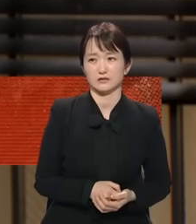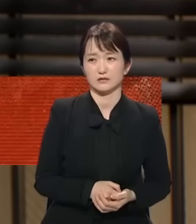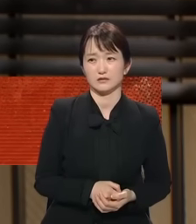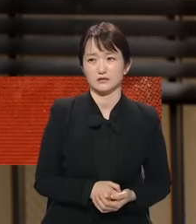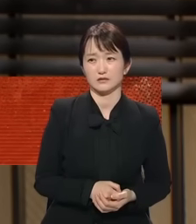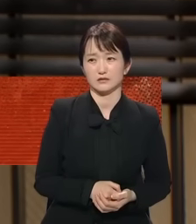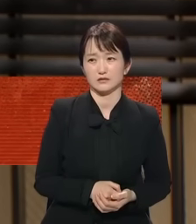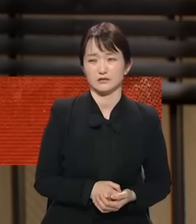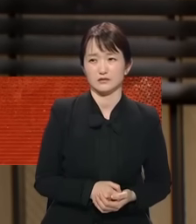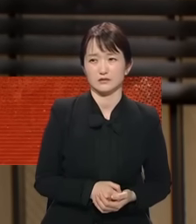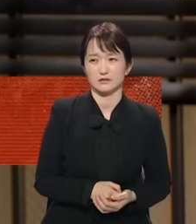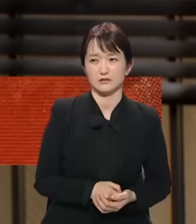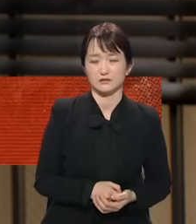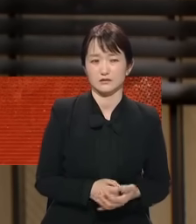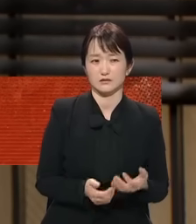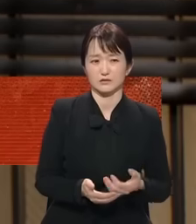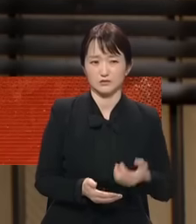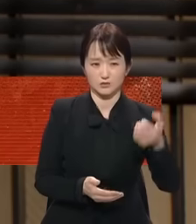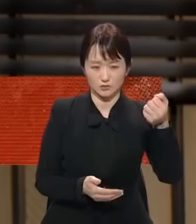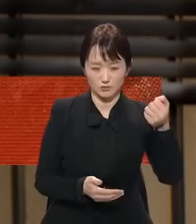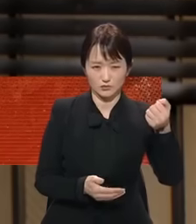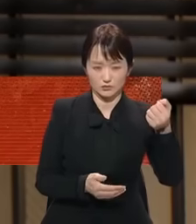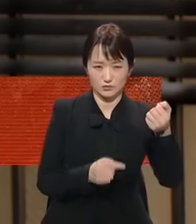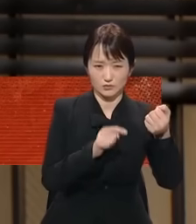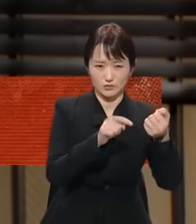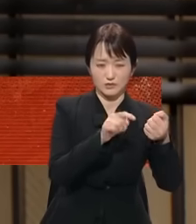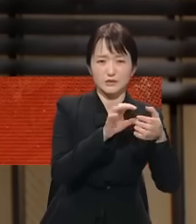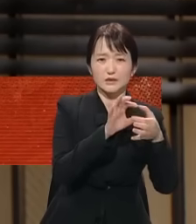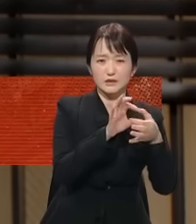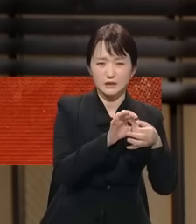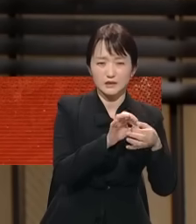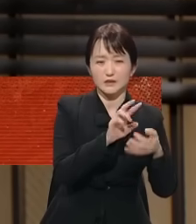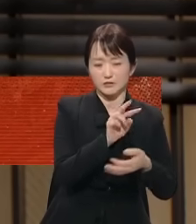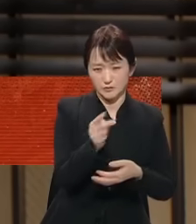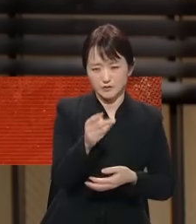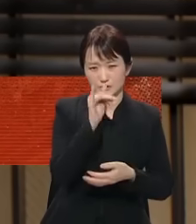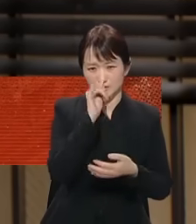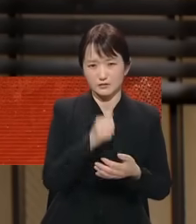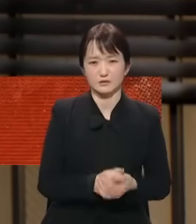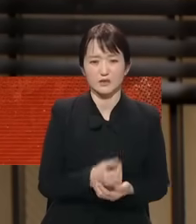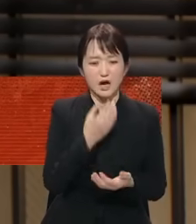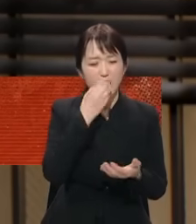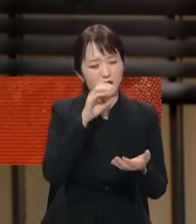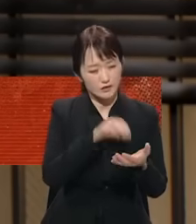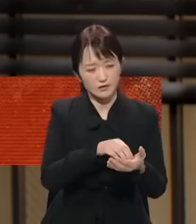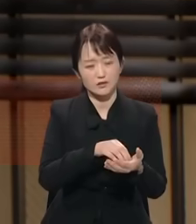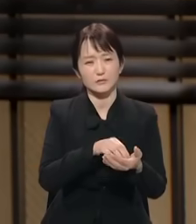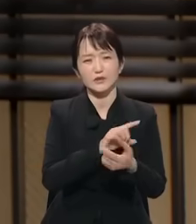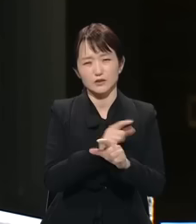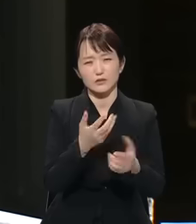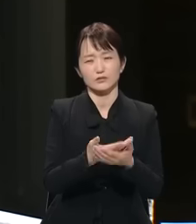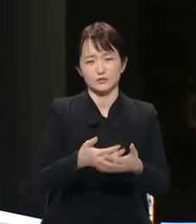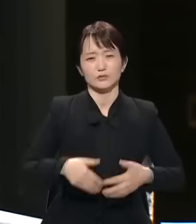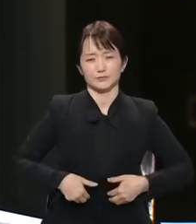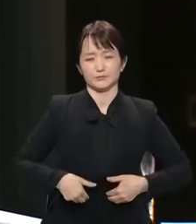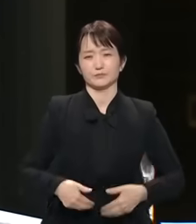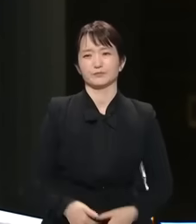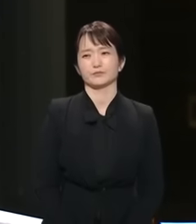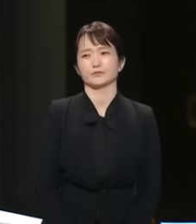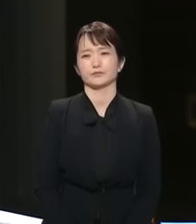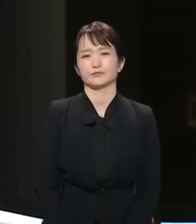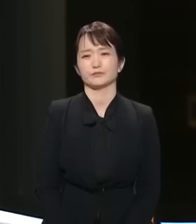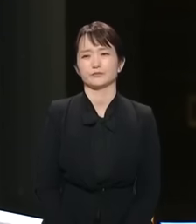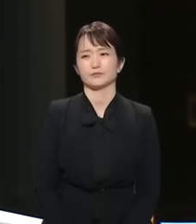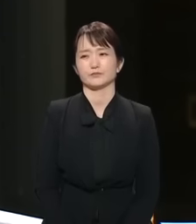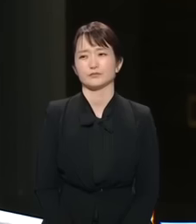겁니다. 지분을 나눠 가져야 되는 거예요. 세상에. 그래서 인감이라든가 다른 서류 작업이 필요한 상황입니다. 야, 근데 이제